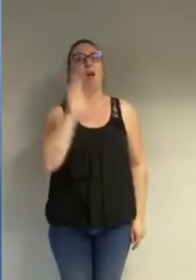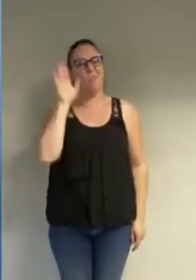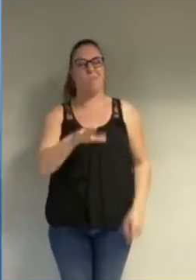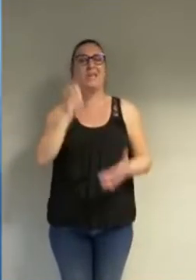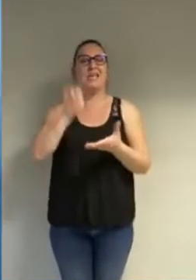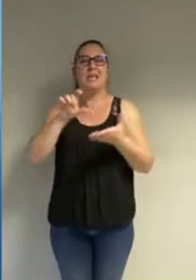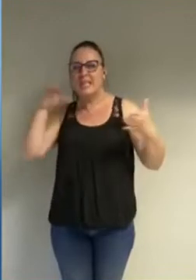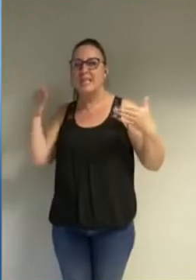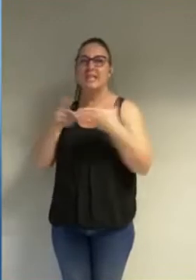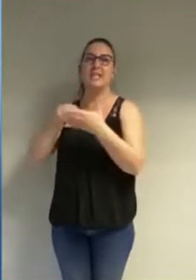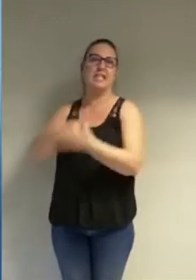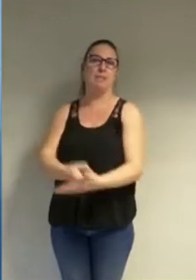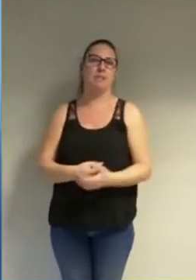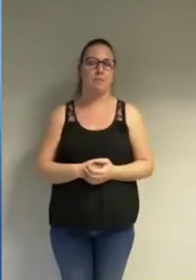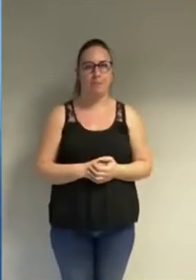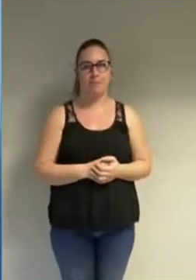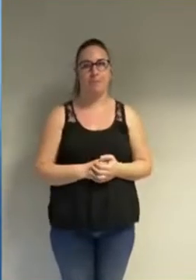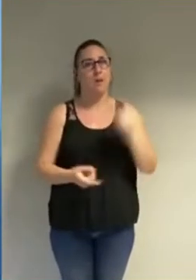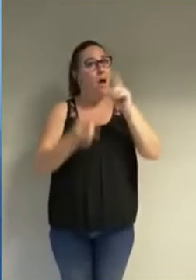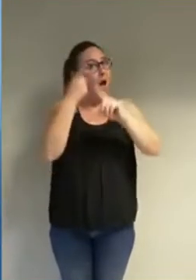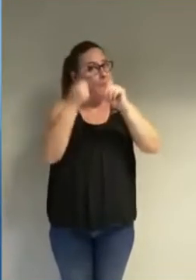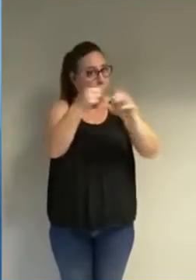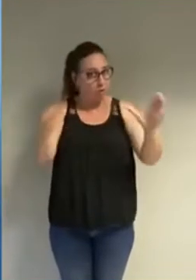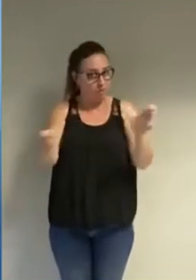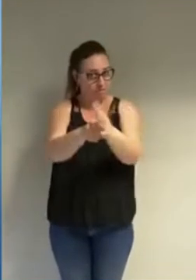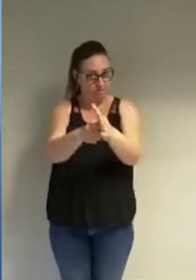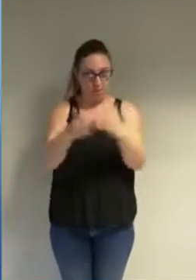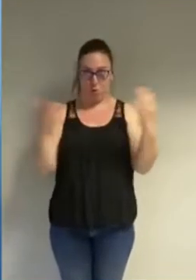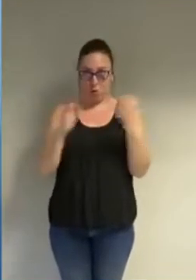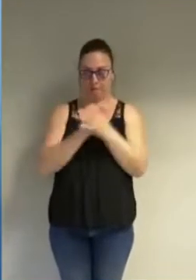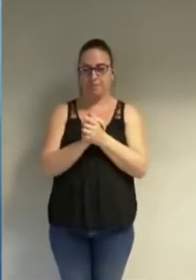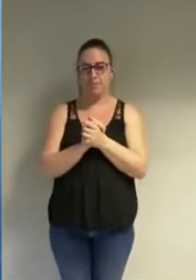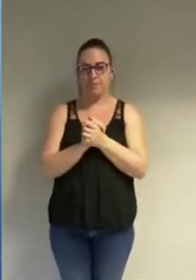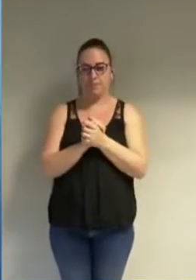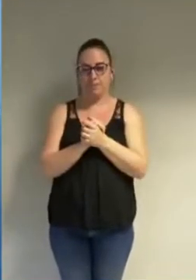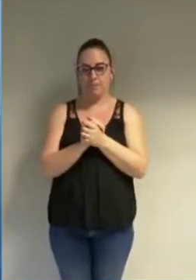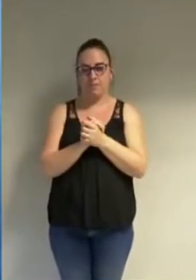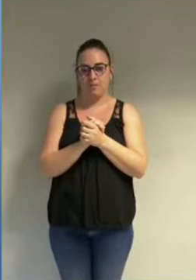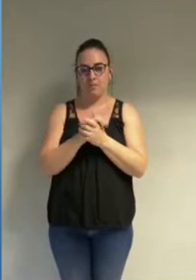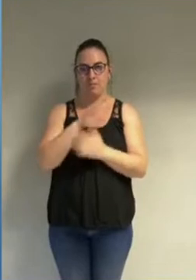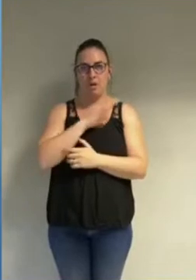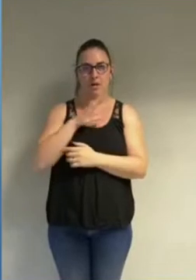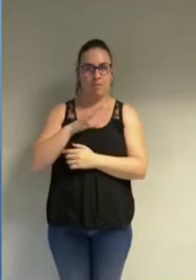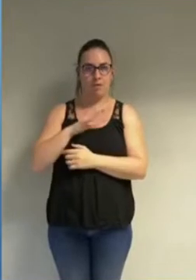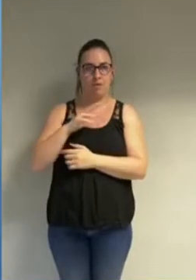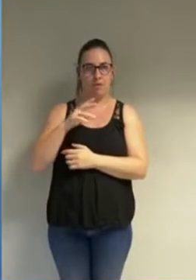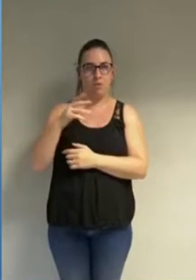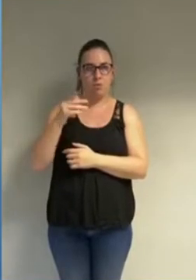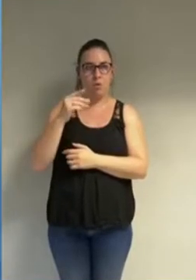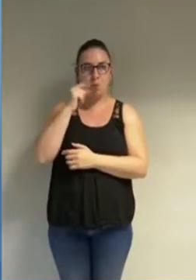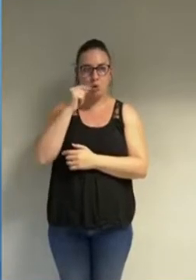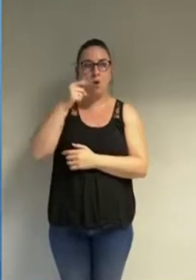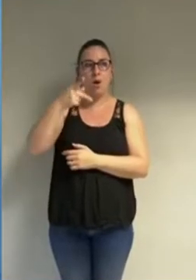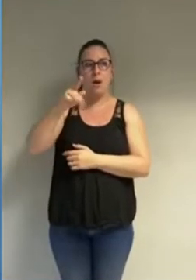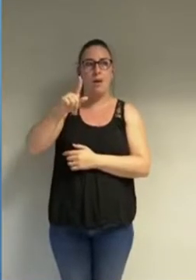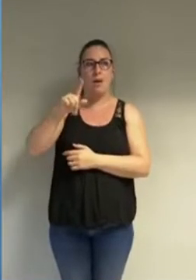rappeler ici un fait très important. C'est qu'avec Edoui Plenel, vous avez organisé au Palais des